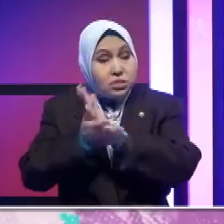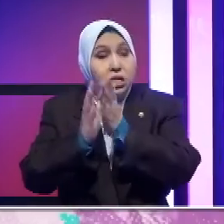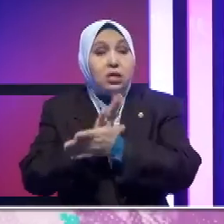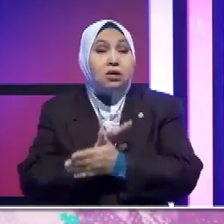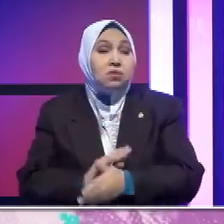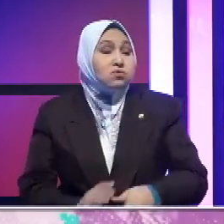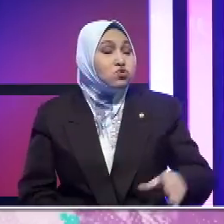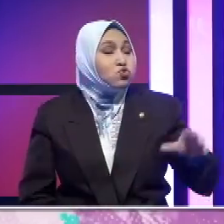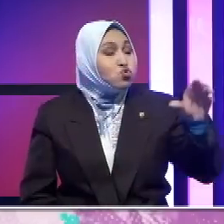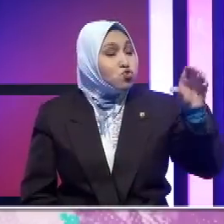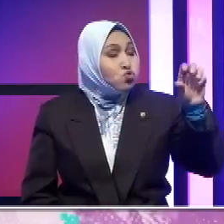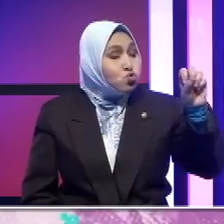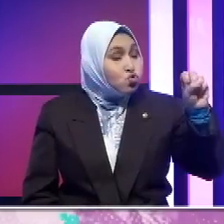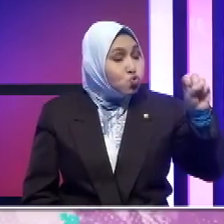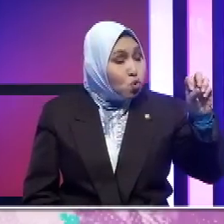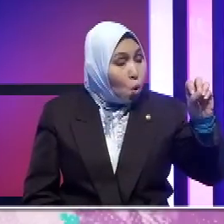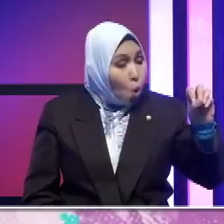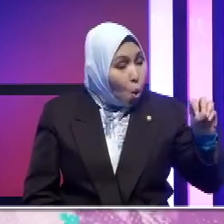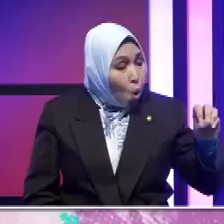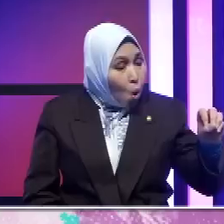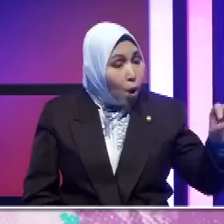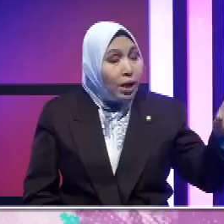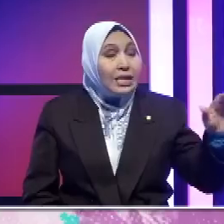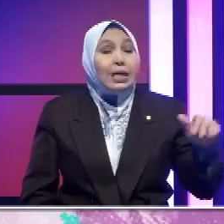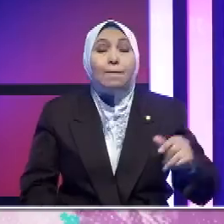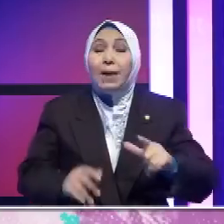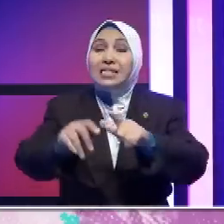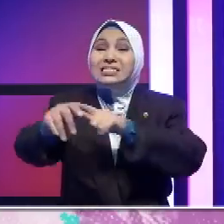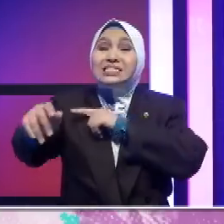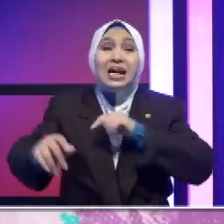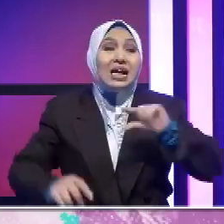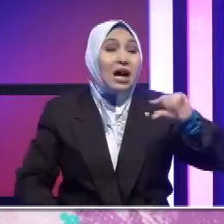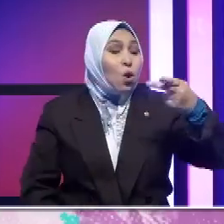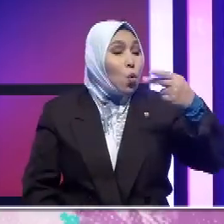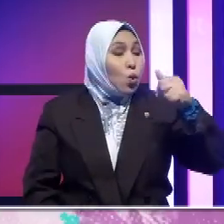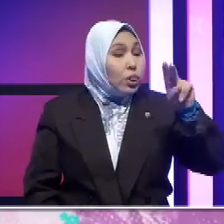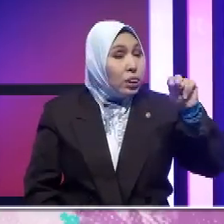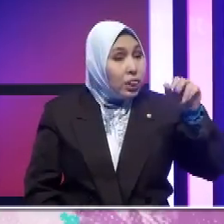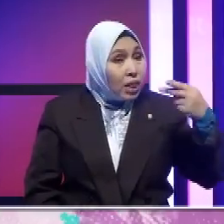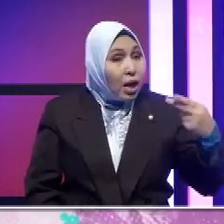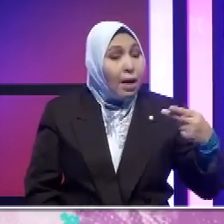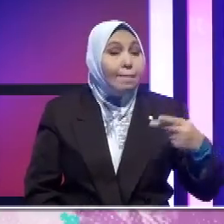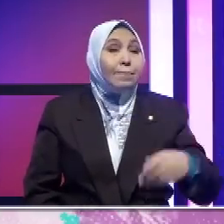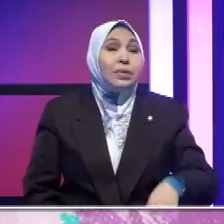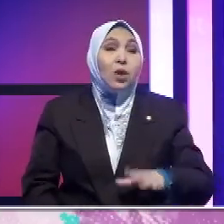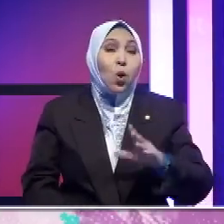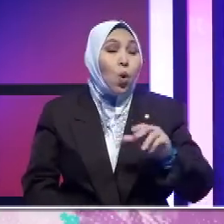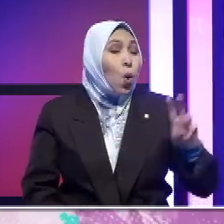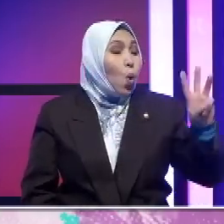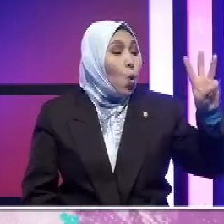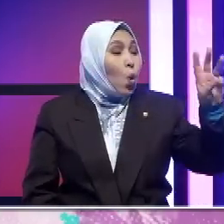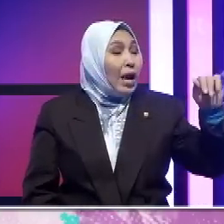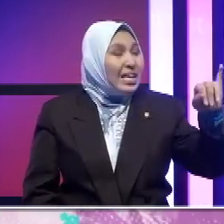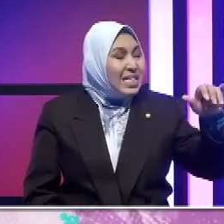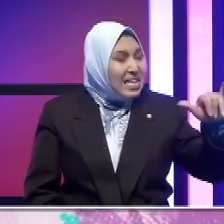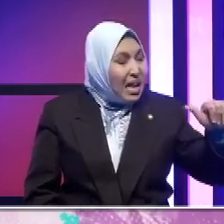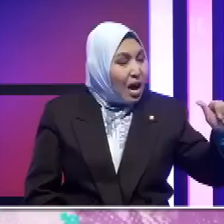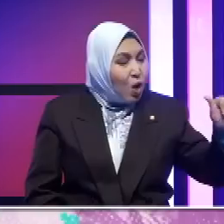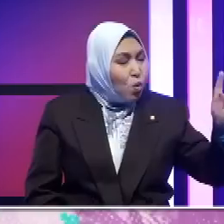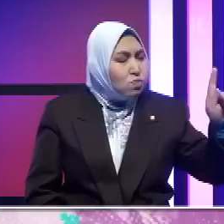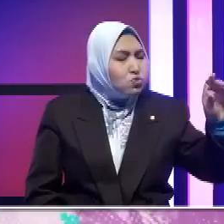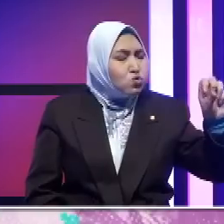sadiqan yusibukum, maka kita panjangkan gunnah pada idgham ma'al gunnah. Wa